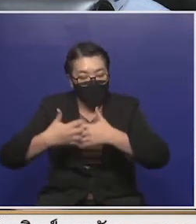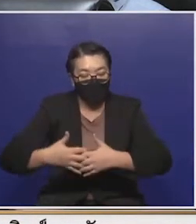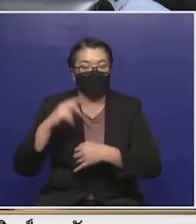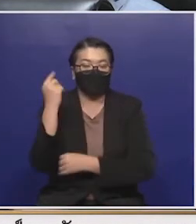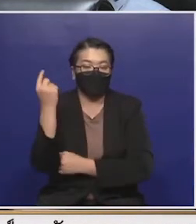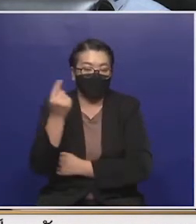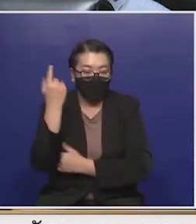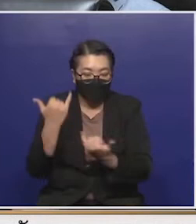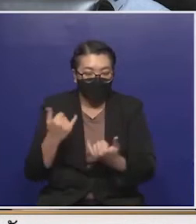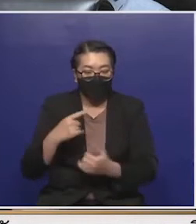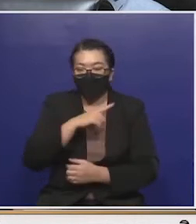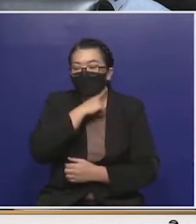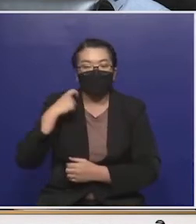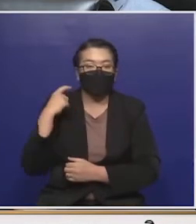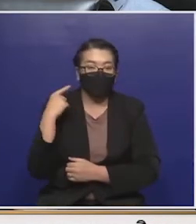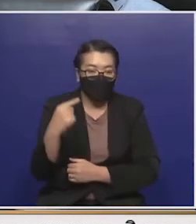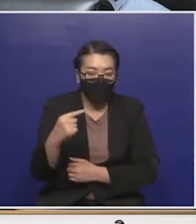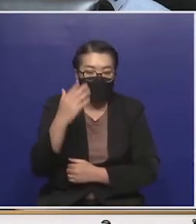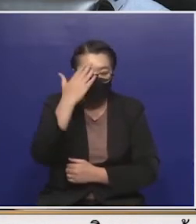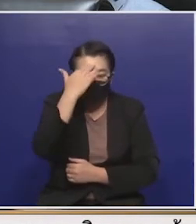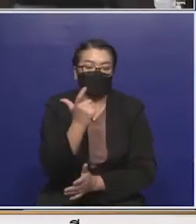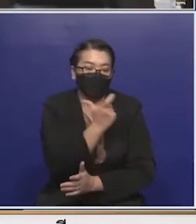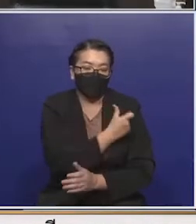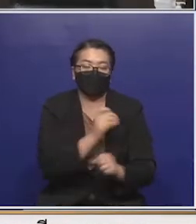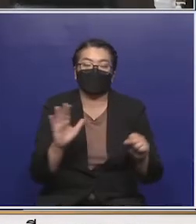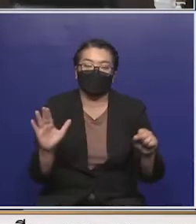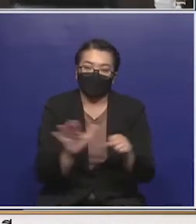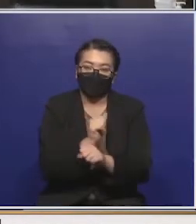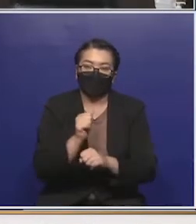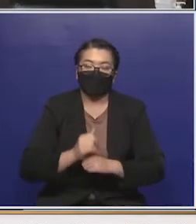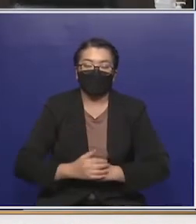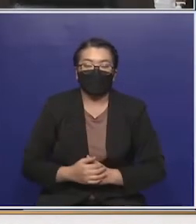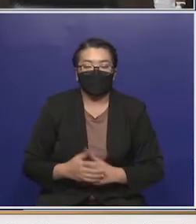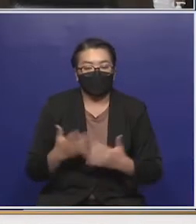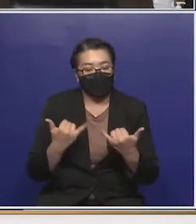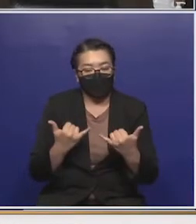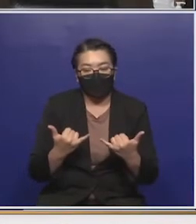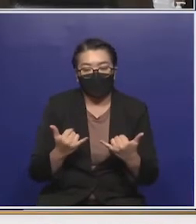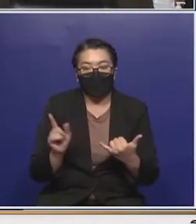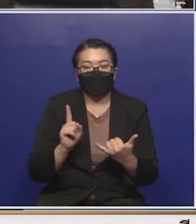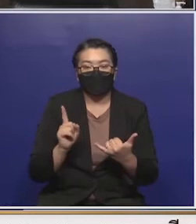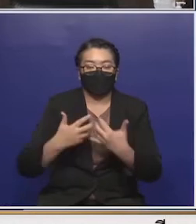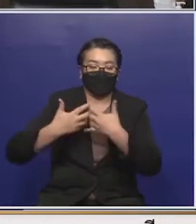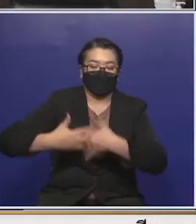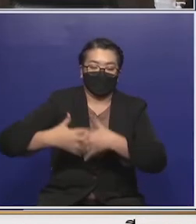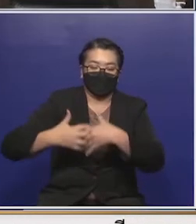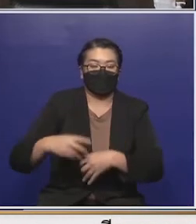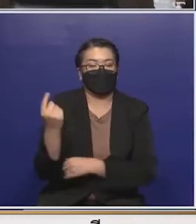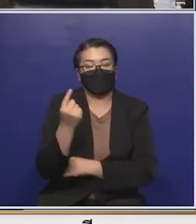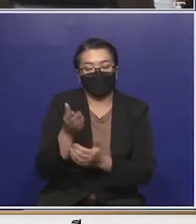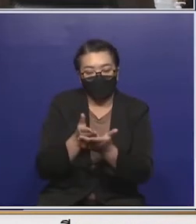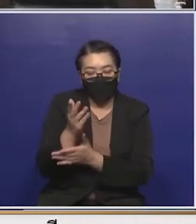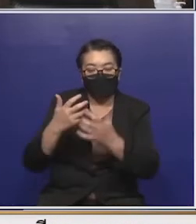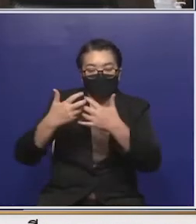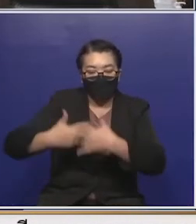ตอนนี้ตดรมหาสารจากผลกระทบของโควิ-19วันนี้เครองโนแทบจากตวเดีวของภาคเศรษฐกิจทยัเหืออยู่กคอภาคอุาก